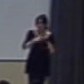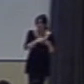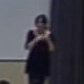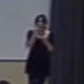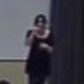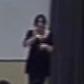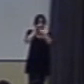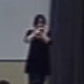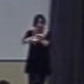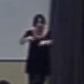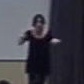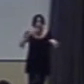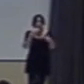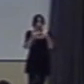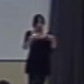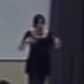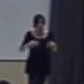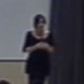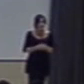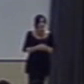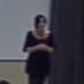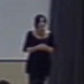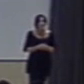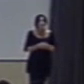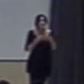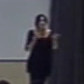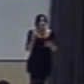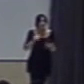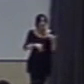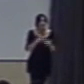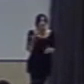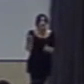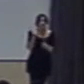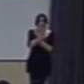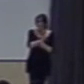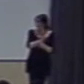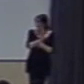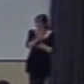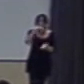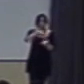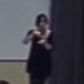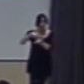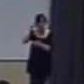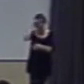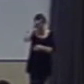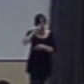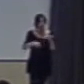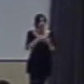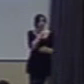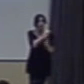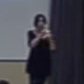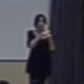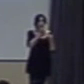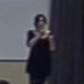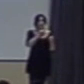tots vostès per correu electrònic. Dit això, ara sí, els presento als components d'aquesta taula de debat que m'acompanyen. Comencem per la